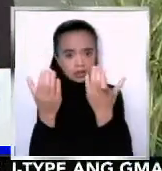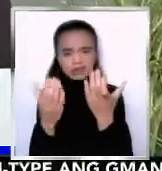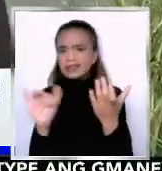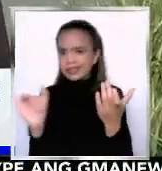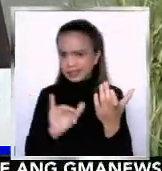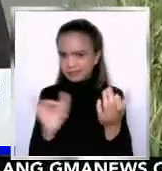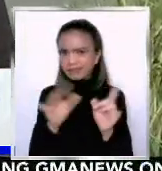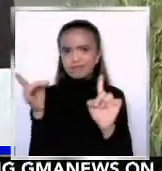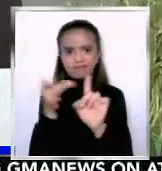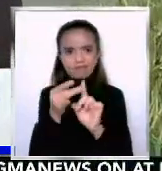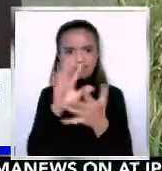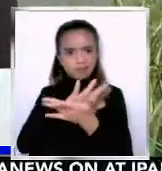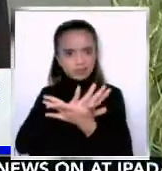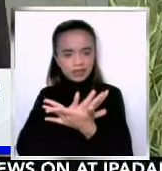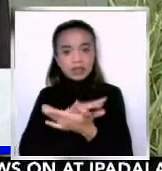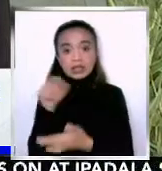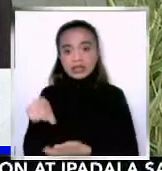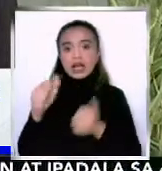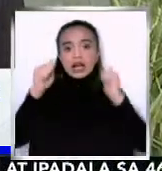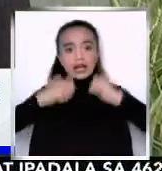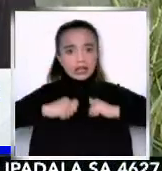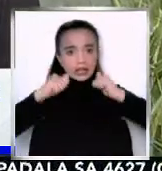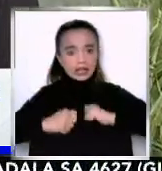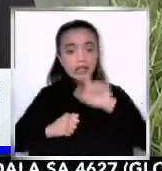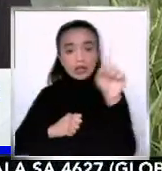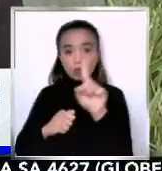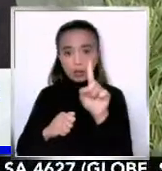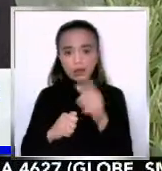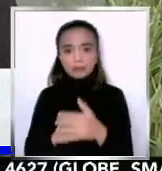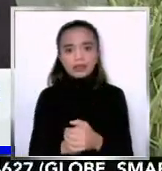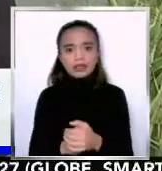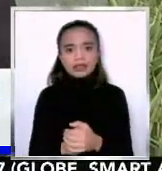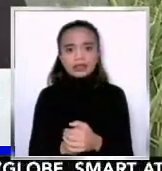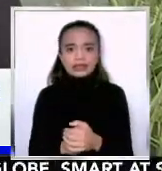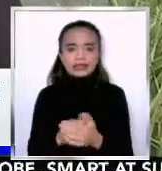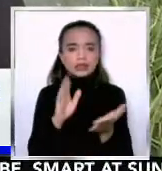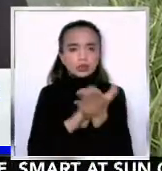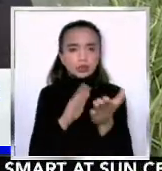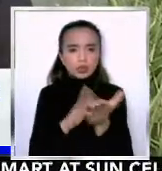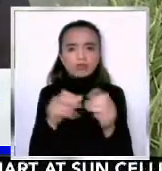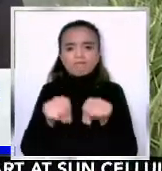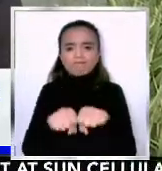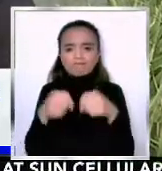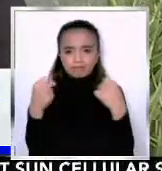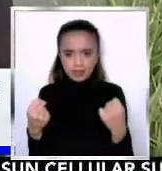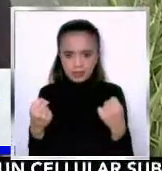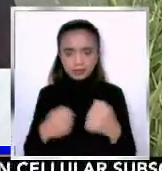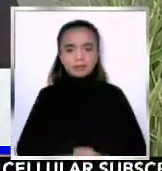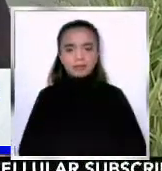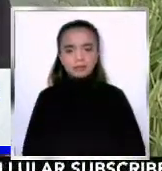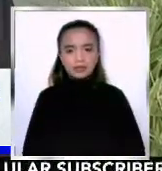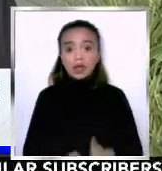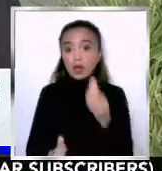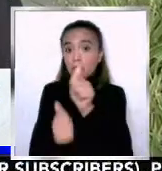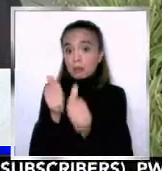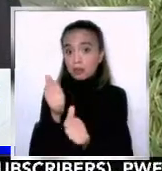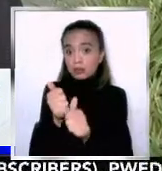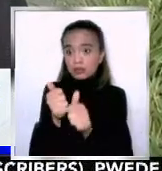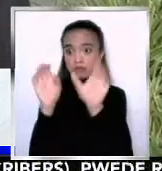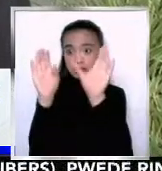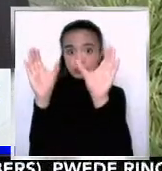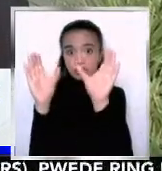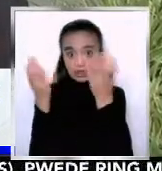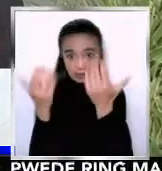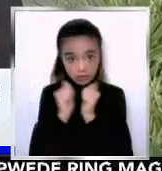Kaya nga sang-ayon siyang magkaroon muna ng academic break. Karamihan po sa mga classmates ko din nag-test po ng positive for COVID-19.